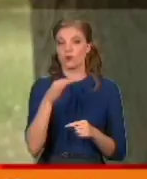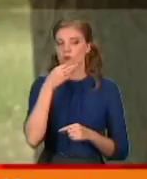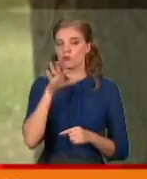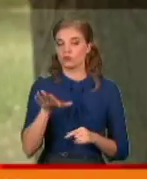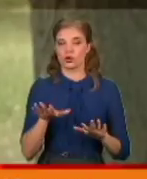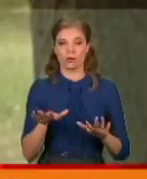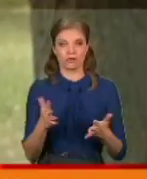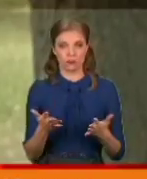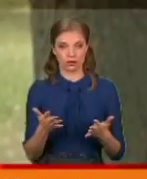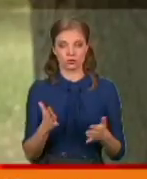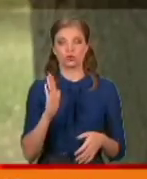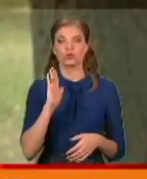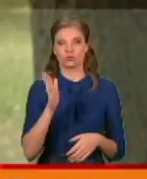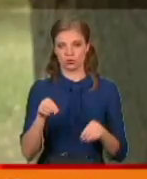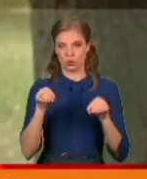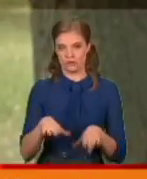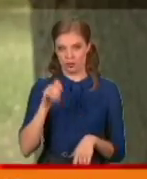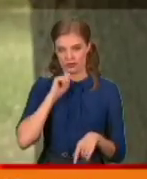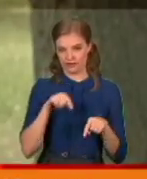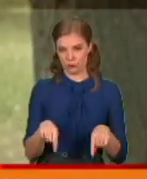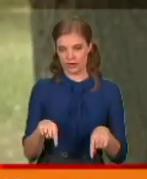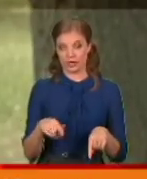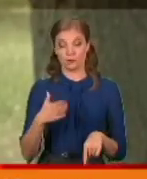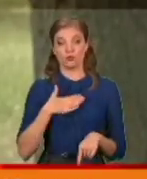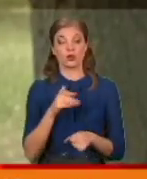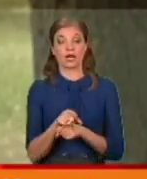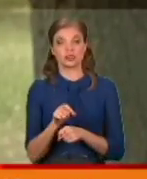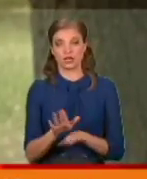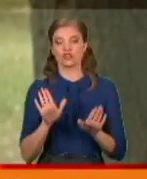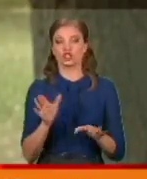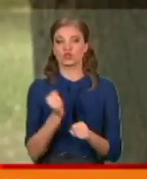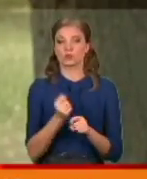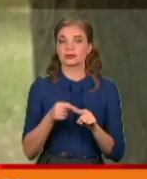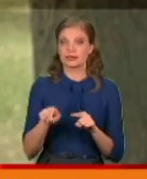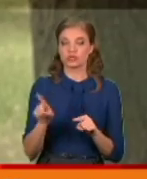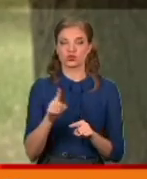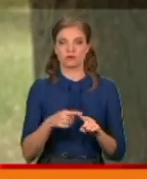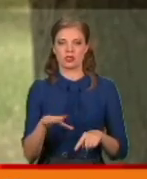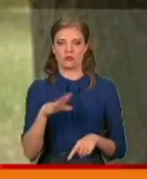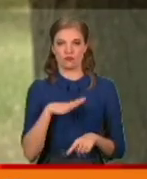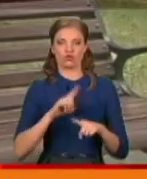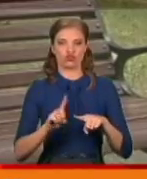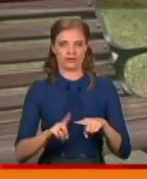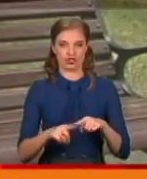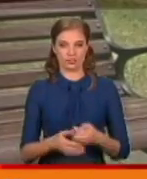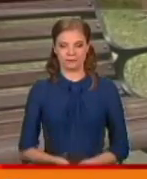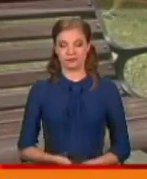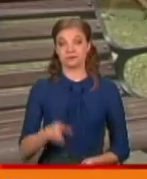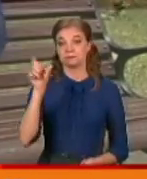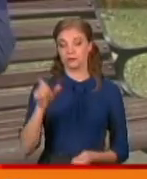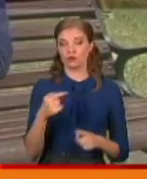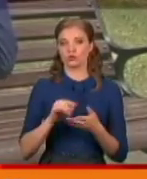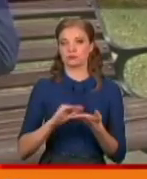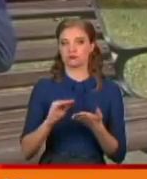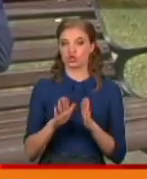будь-якому випадку буде ухвалена в Україні. Моя задача – лише зробити це, щоб це сталося швидше. Андрій Осіпов ще й